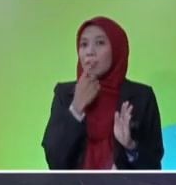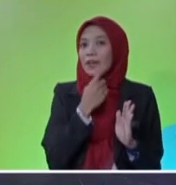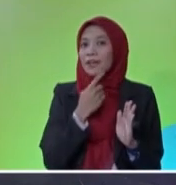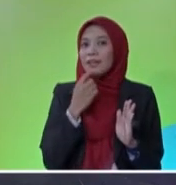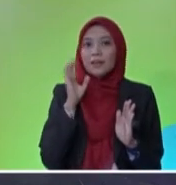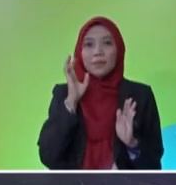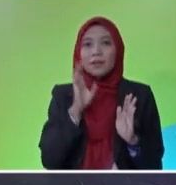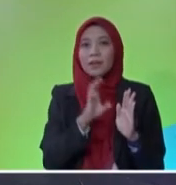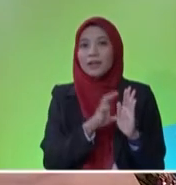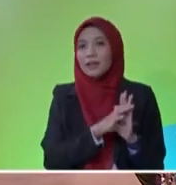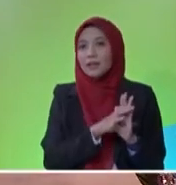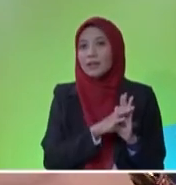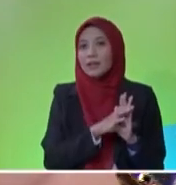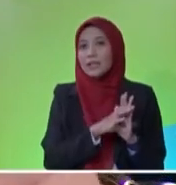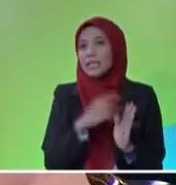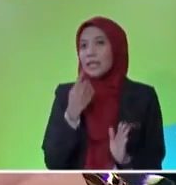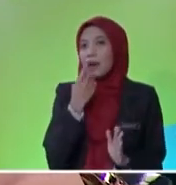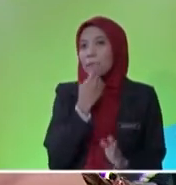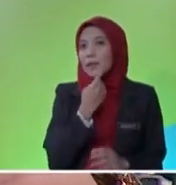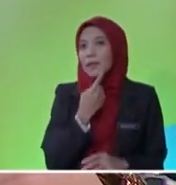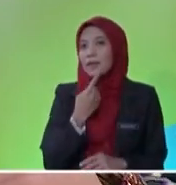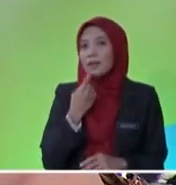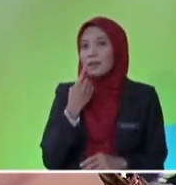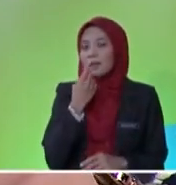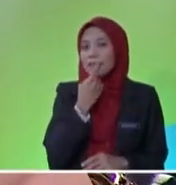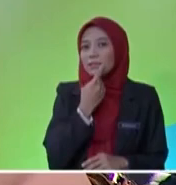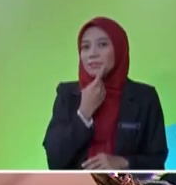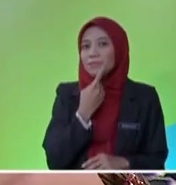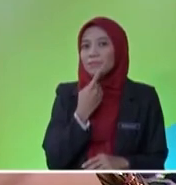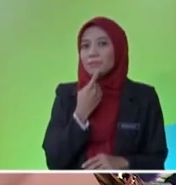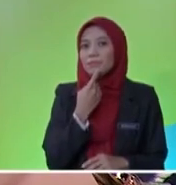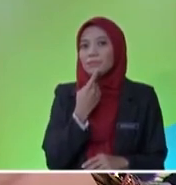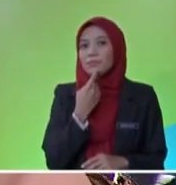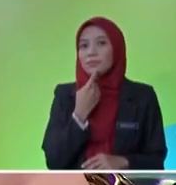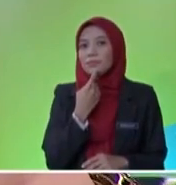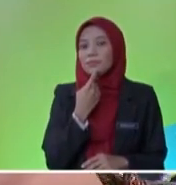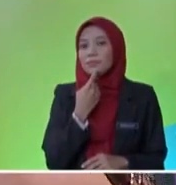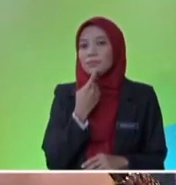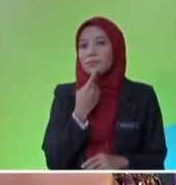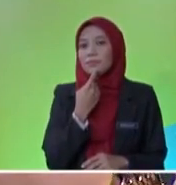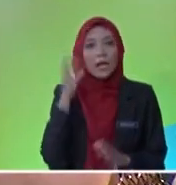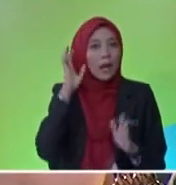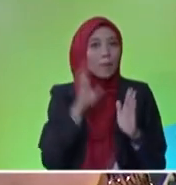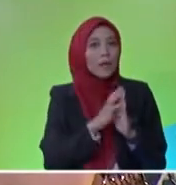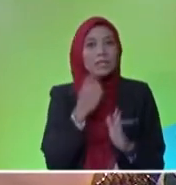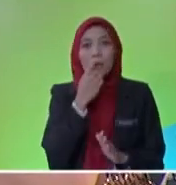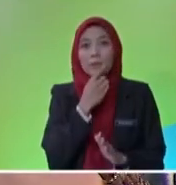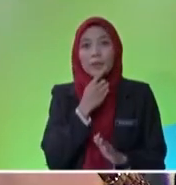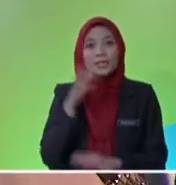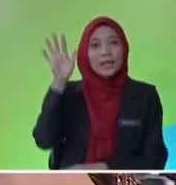dereng Siapakah gerangan nya hehe Hai ini Gambar siapa ini boleh